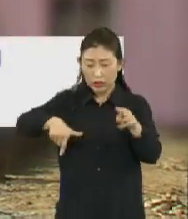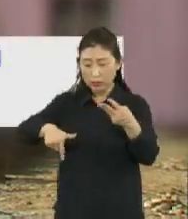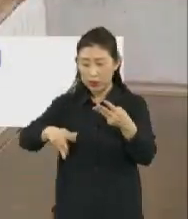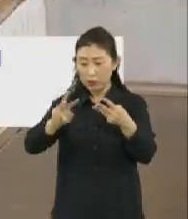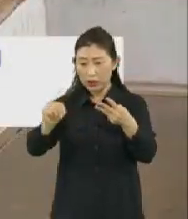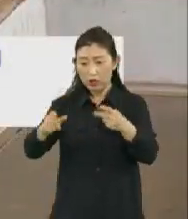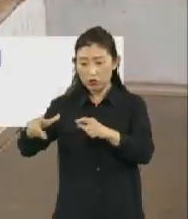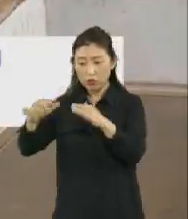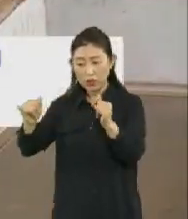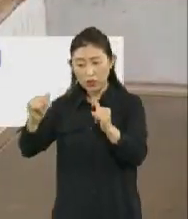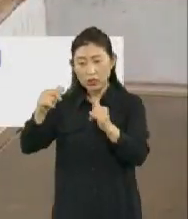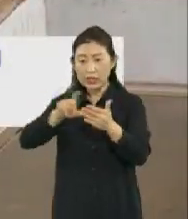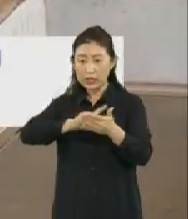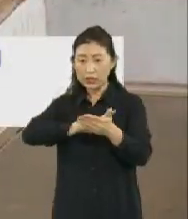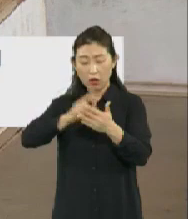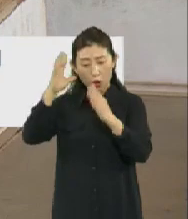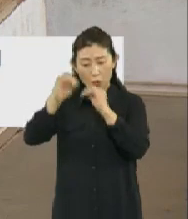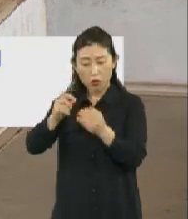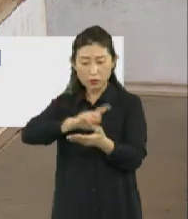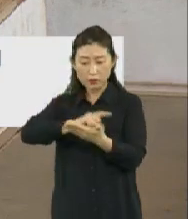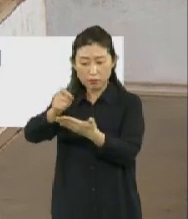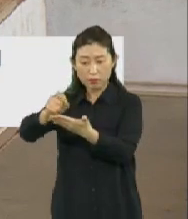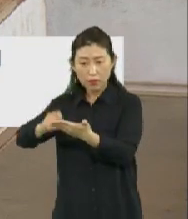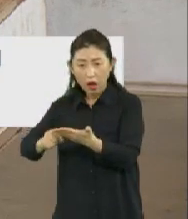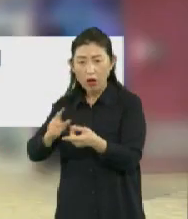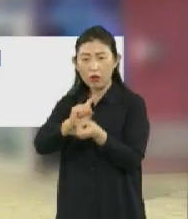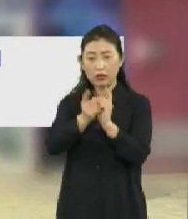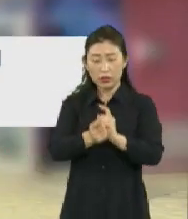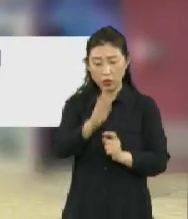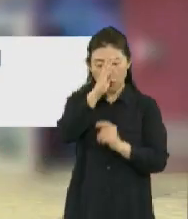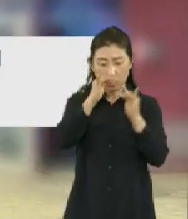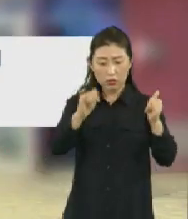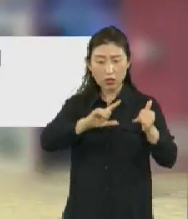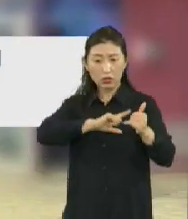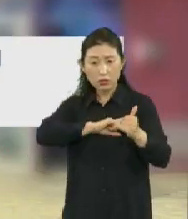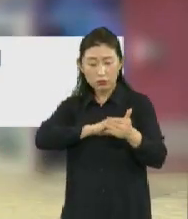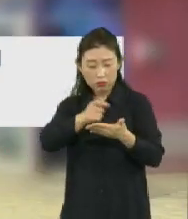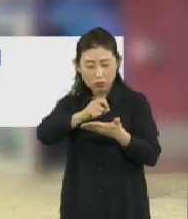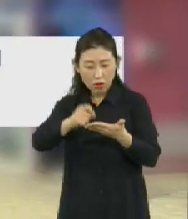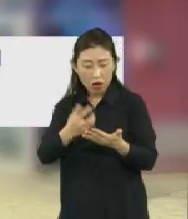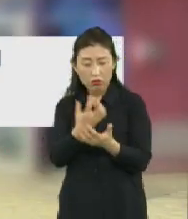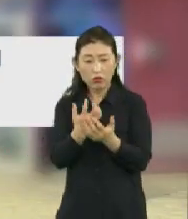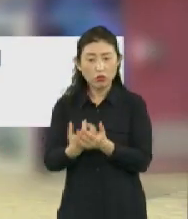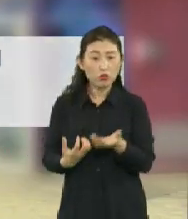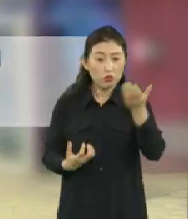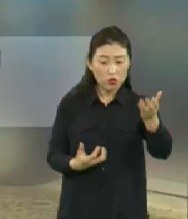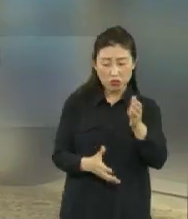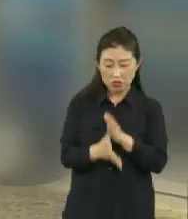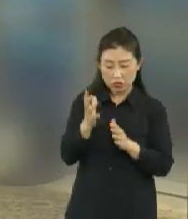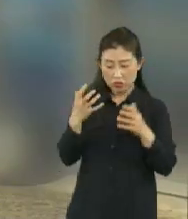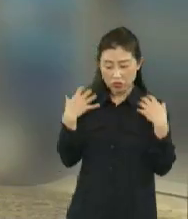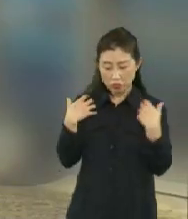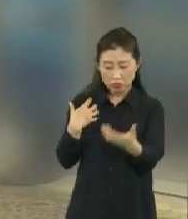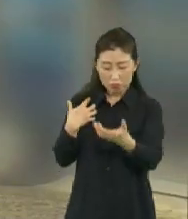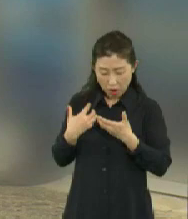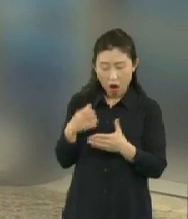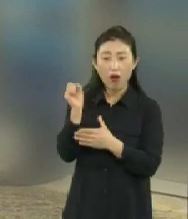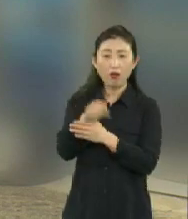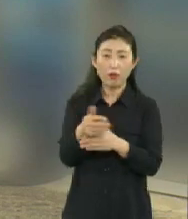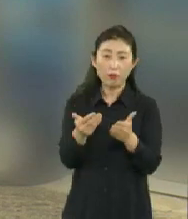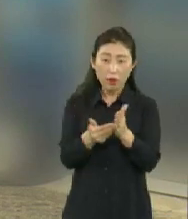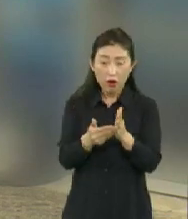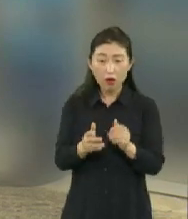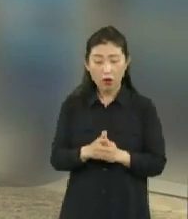내 주민 동의를 인근 요양원에 주소를 둔 환자들의 서명을 받아 제출했고 세종시가 승인한 겁니다.